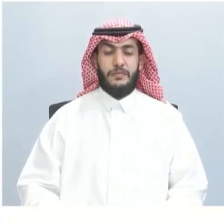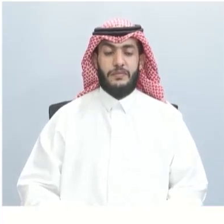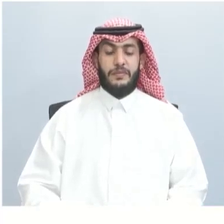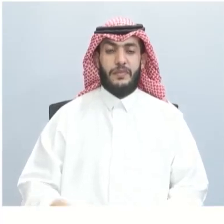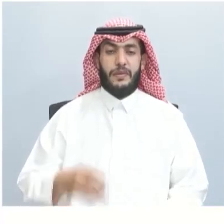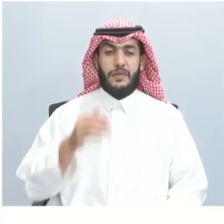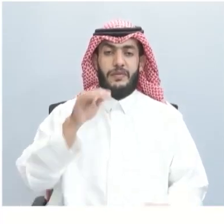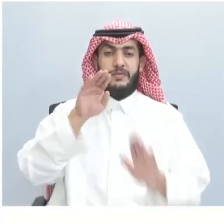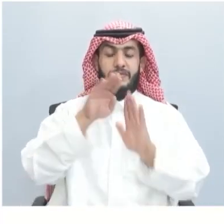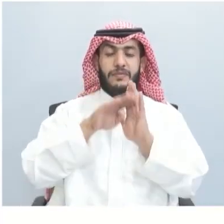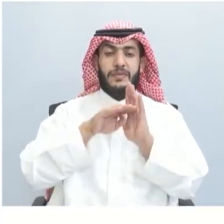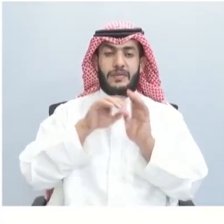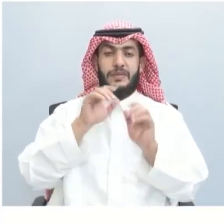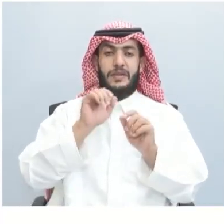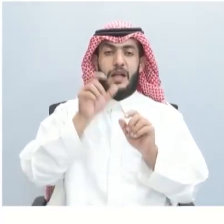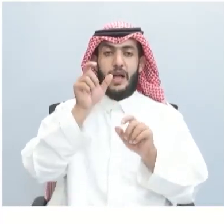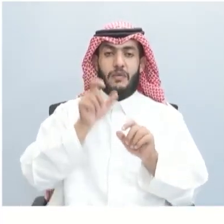القائمه على شكل